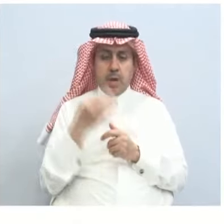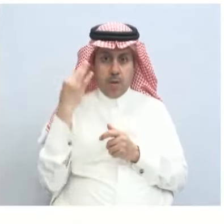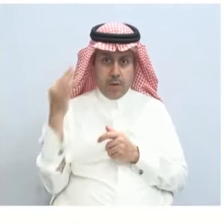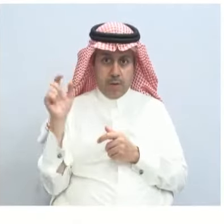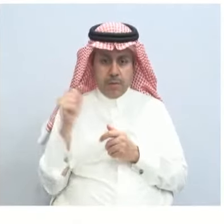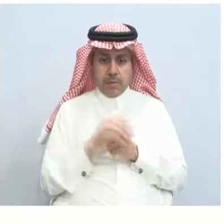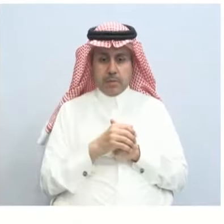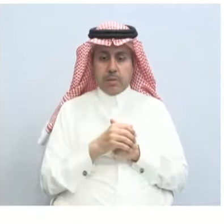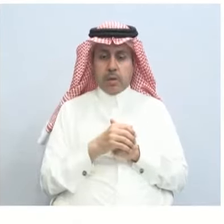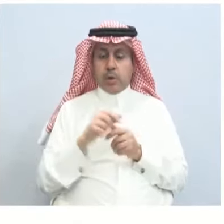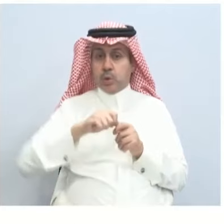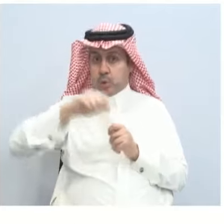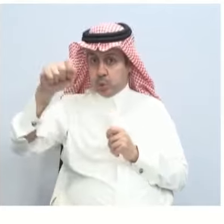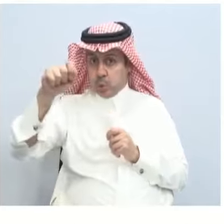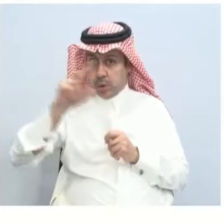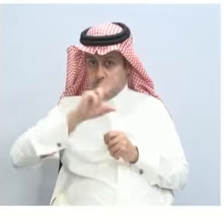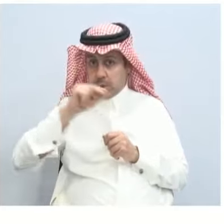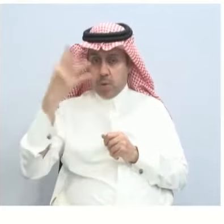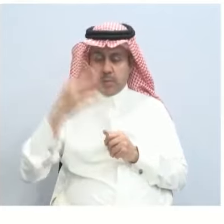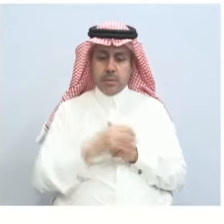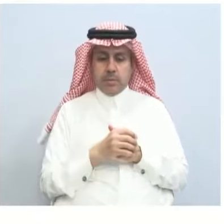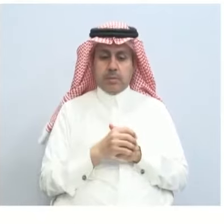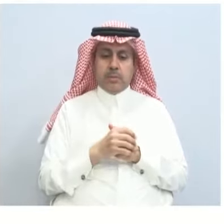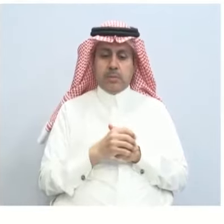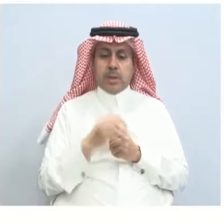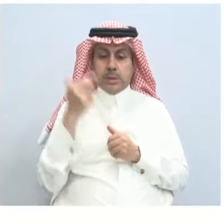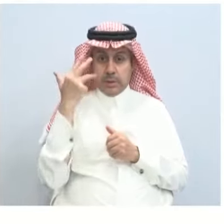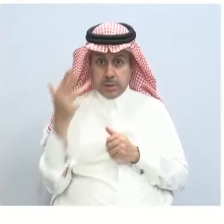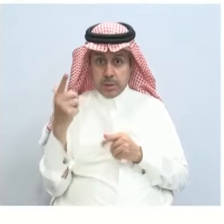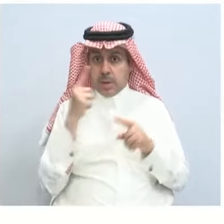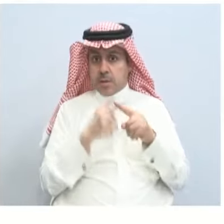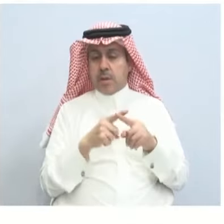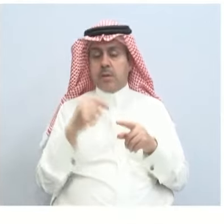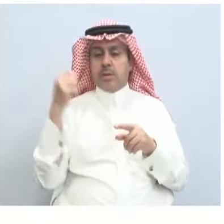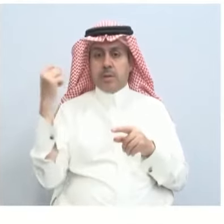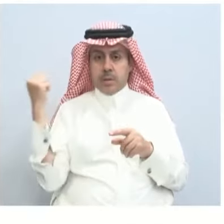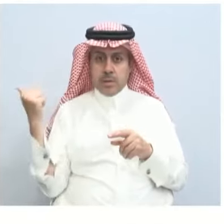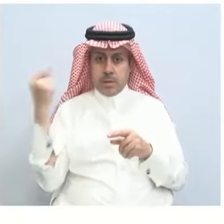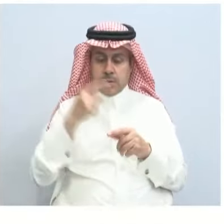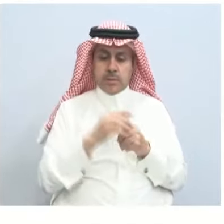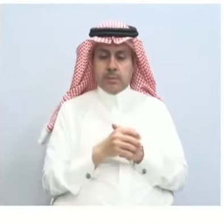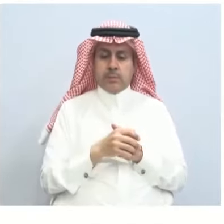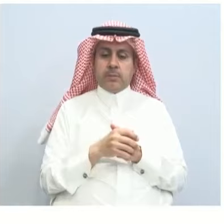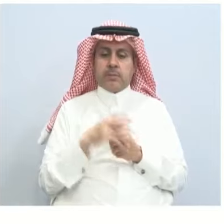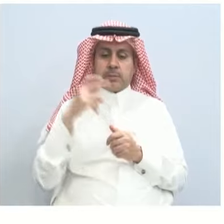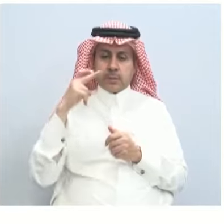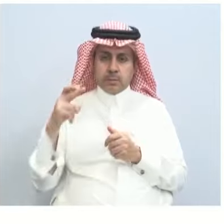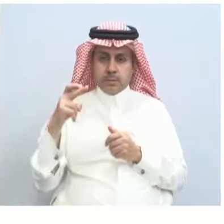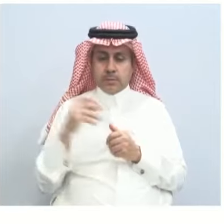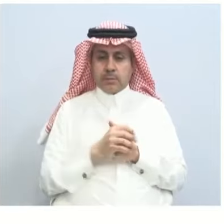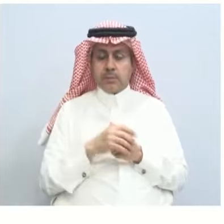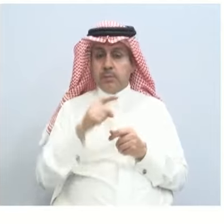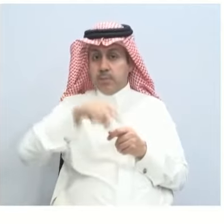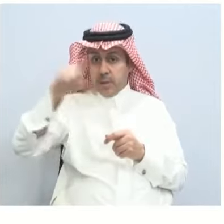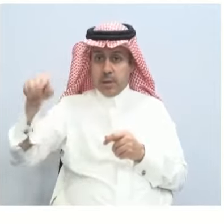على طول ان الطول يساوي خ ولو حبينا نحسبها نقول 9 زئ 16 وبالتالي حيكون الجواب جذر 25